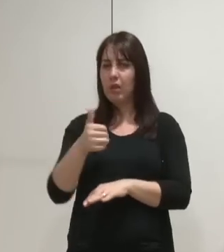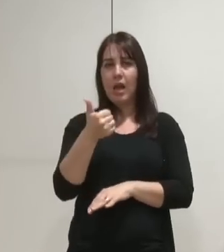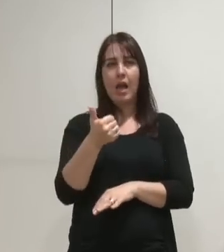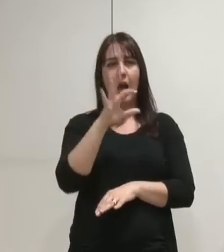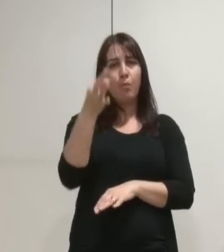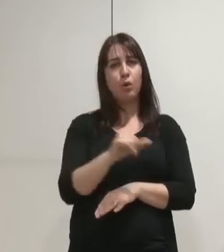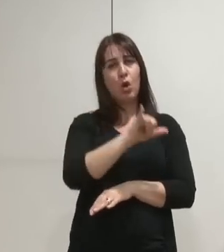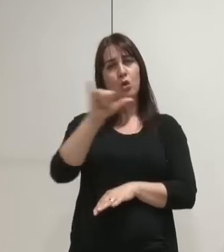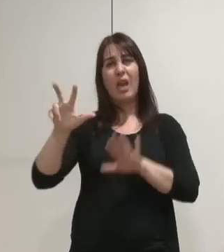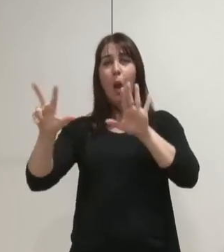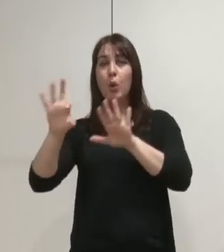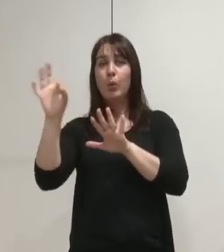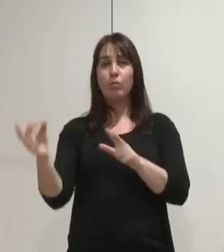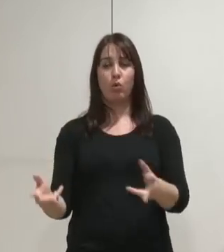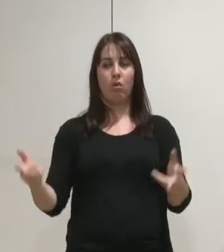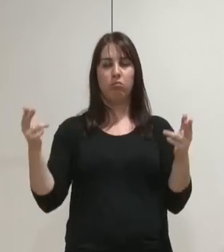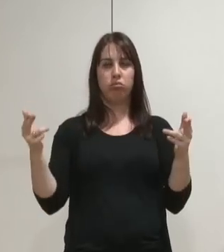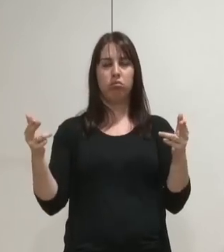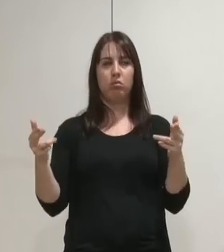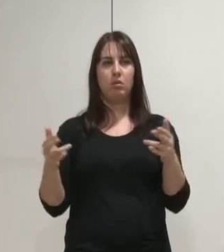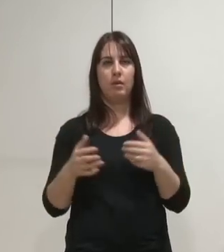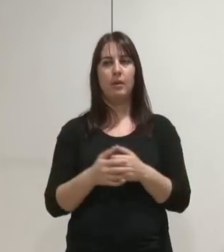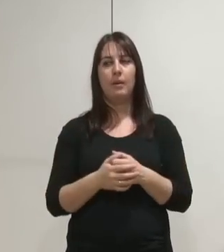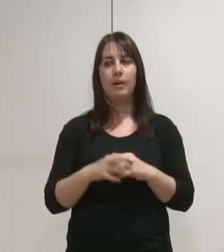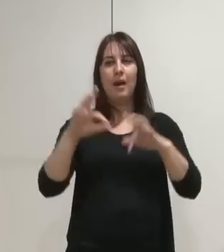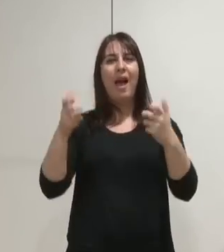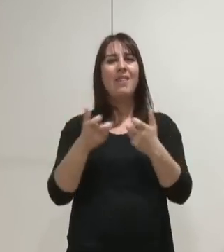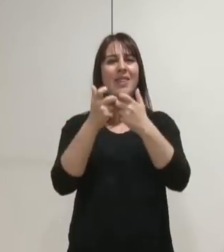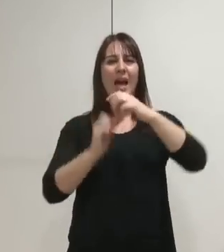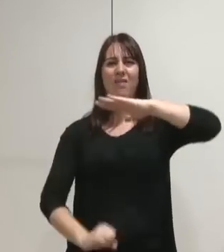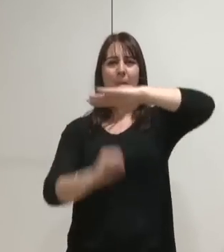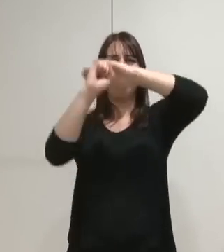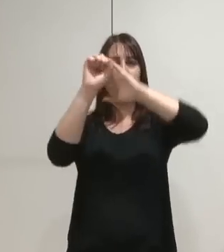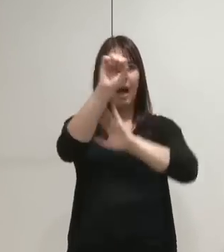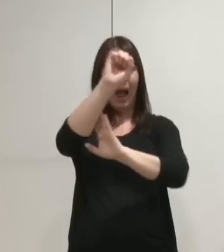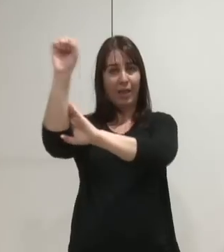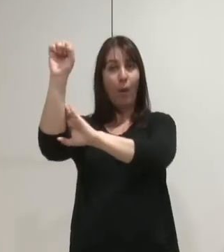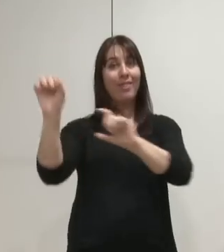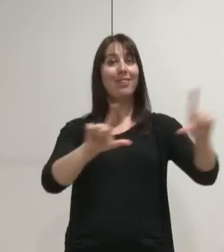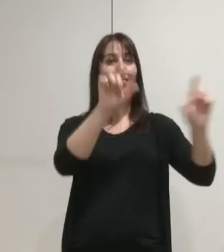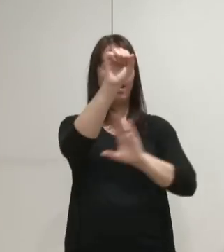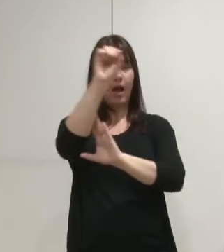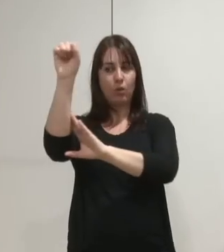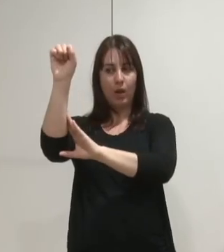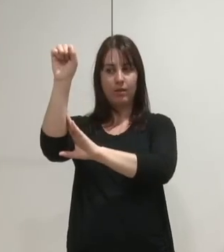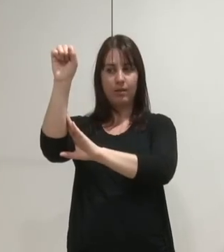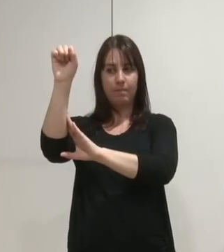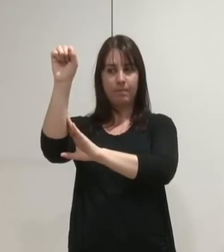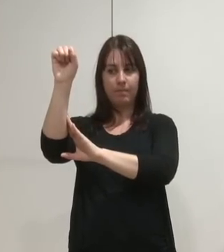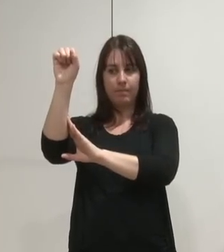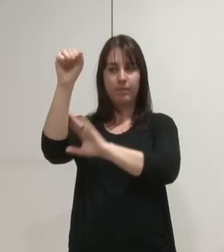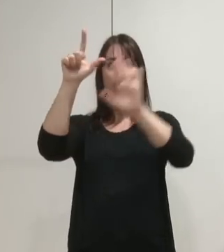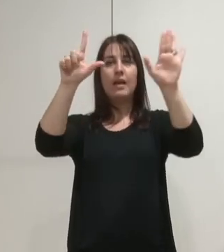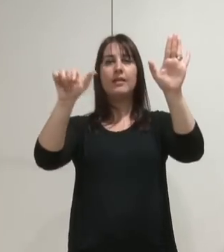% jusqu'à 8 % pour le tarif le plus haut situé à droite soit